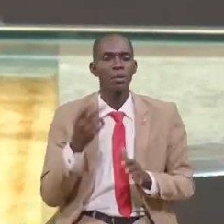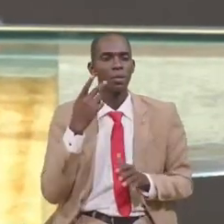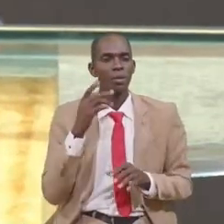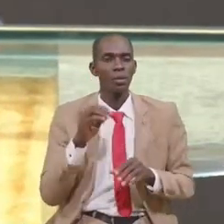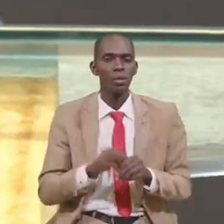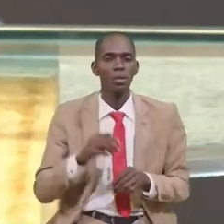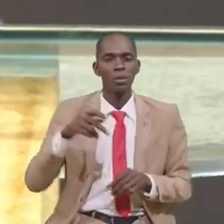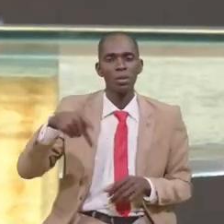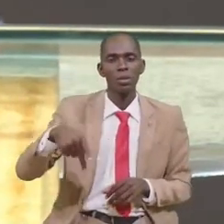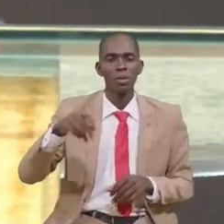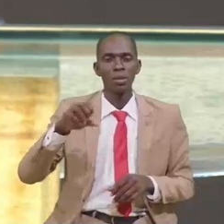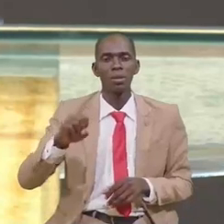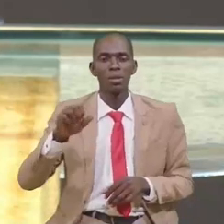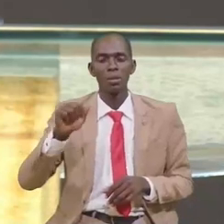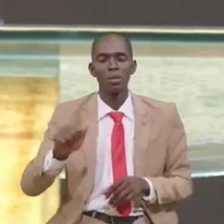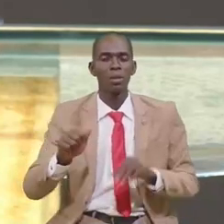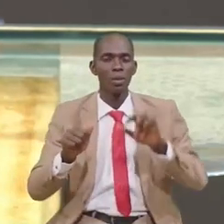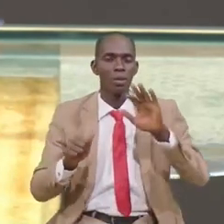Psaume